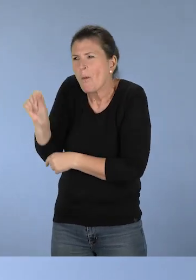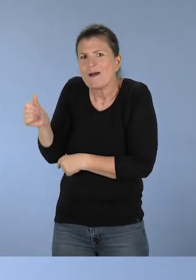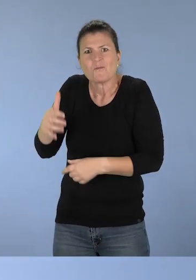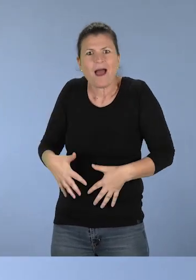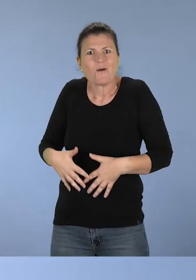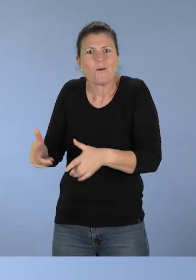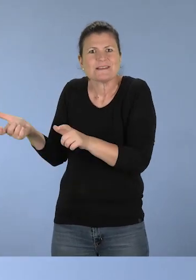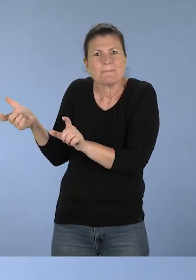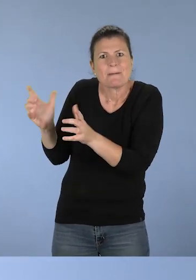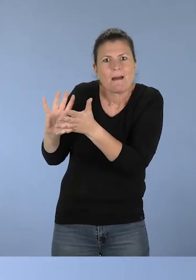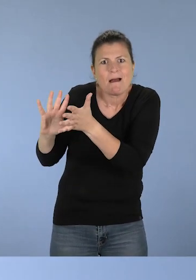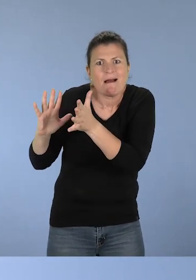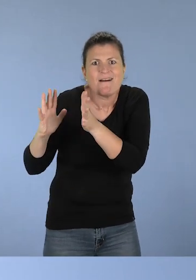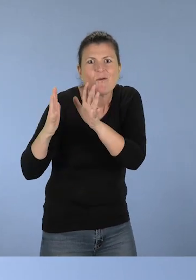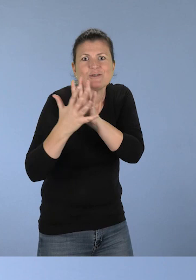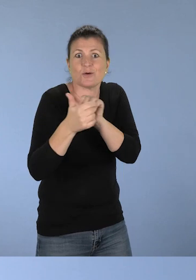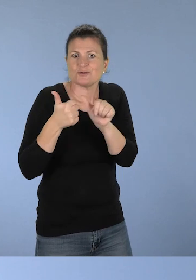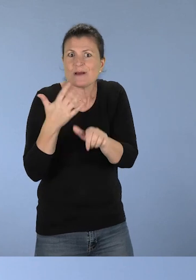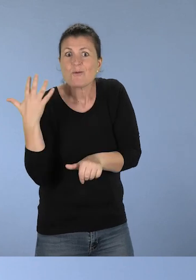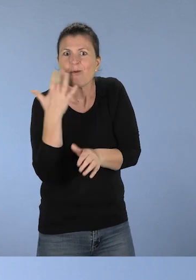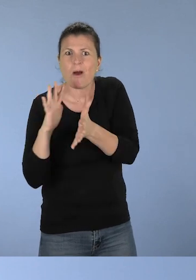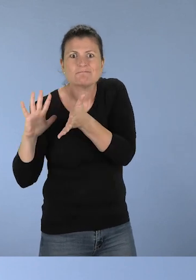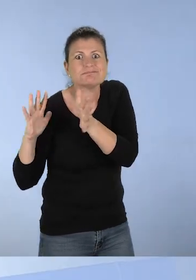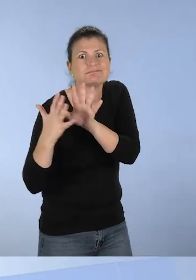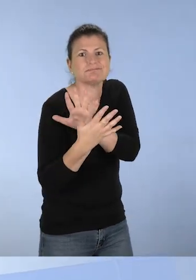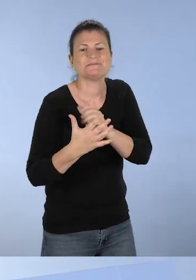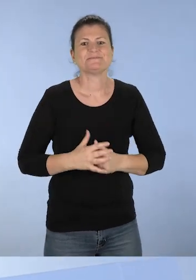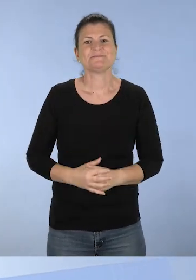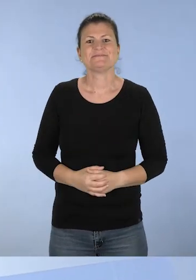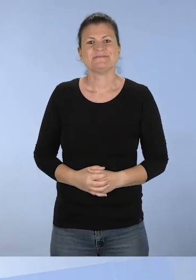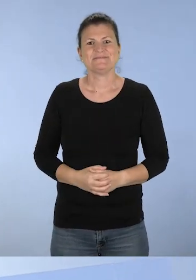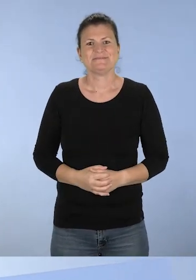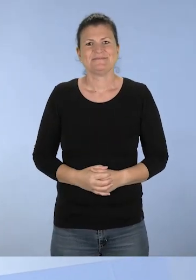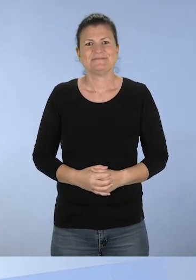mois de grossesse, on va pouvoir suivre l'évolution anatomique par le jeu de couleurs.